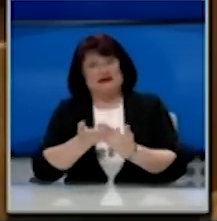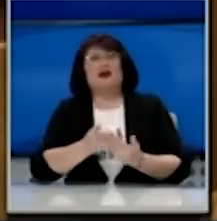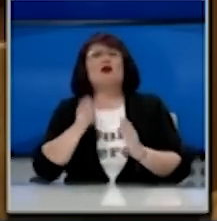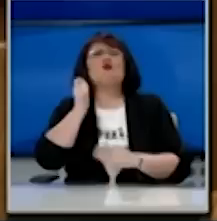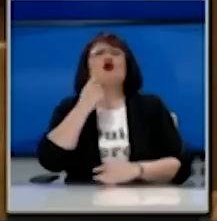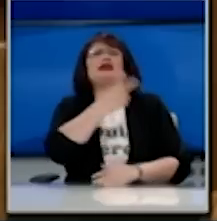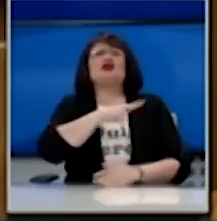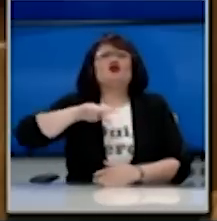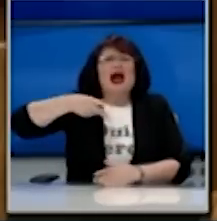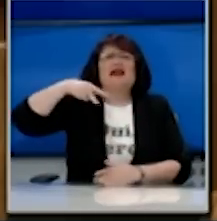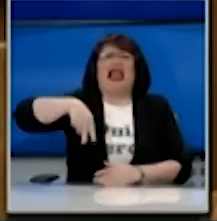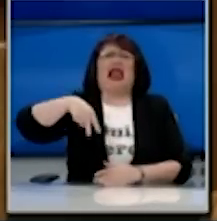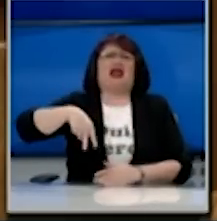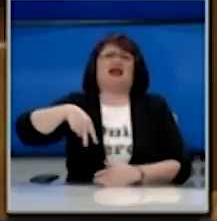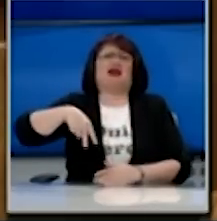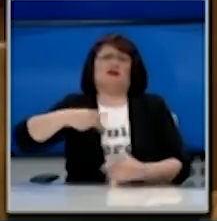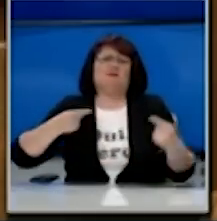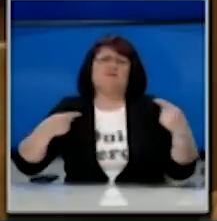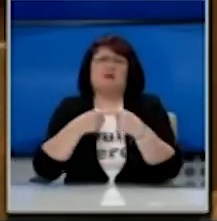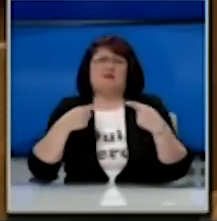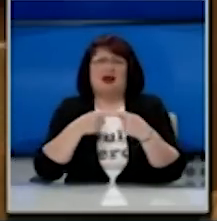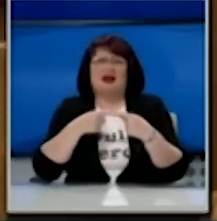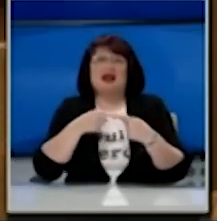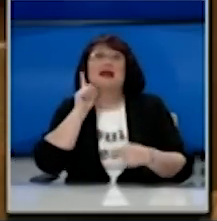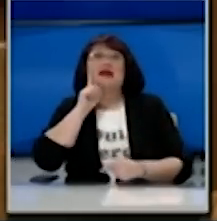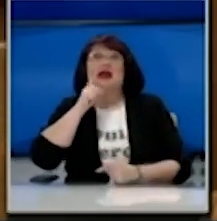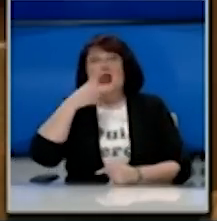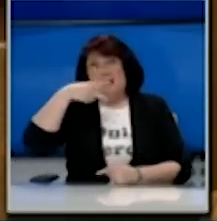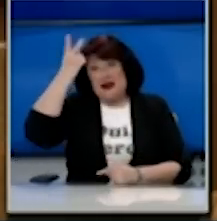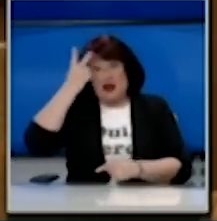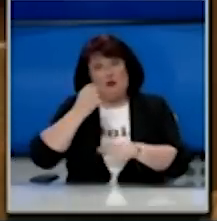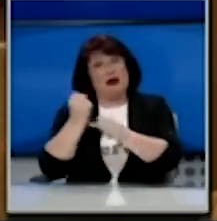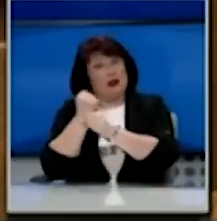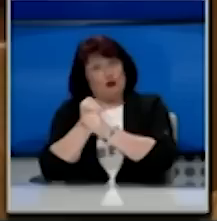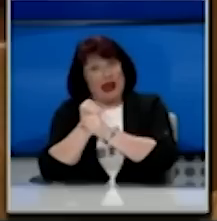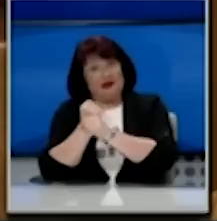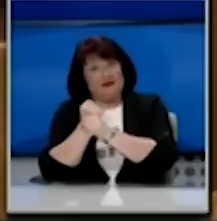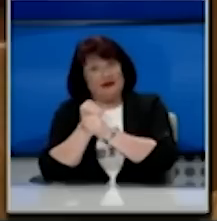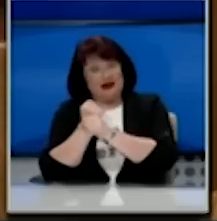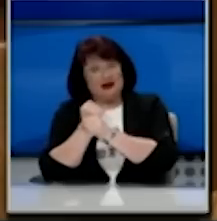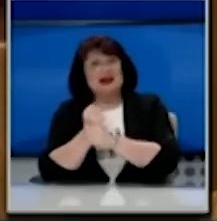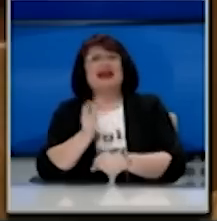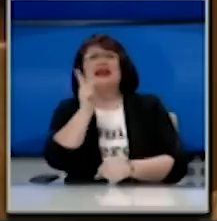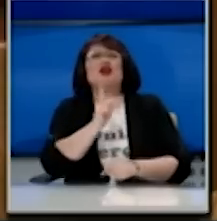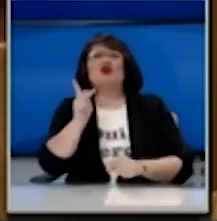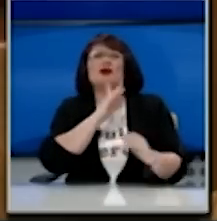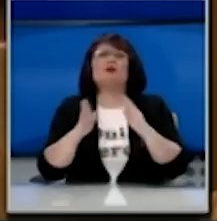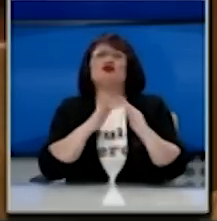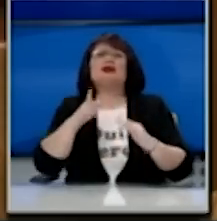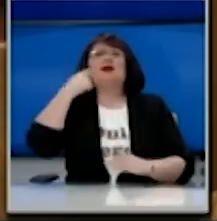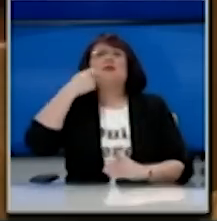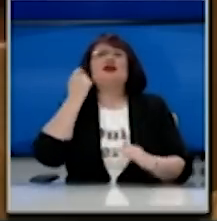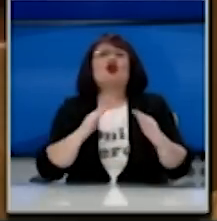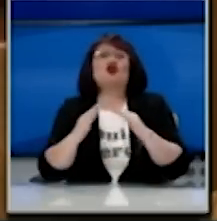σας φέρνετε σε αντιπαράθεση το δικαίωμα της γυναίκας στην εργασία με την κοινωνική προστασία της